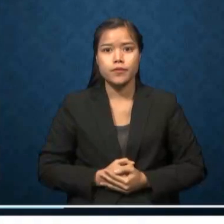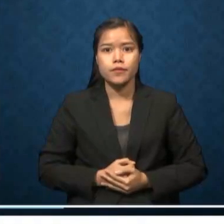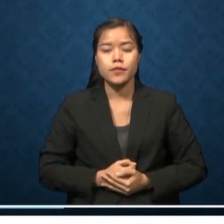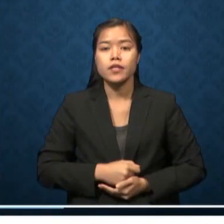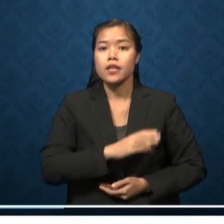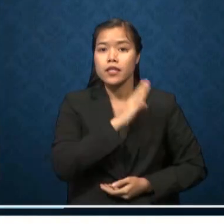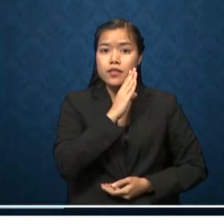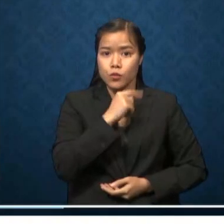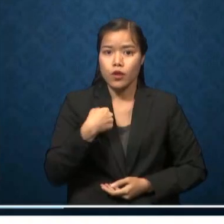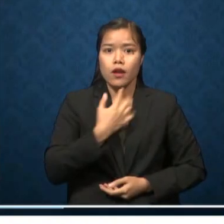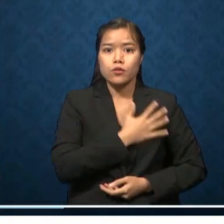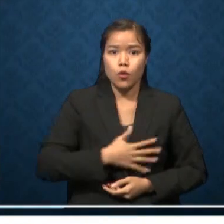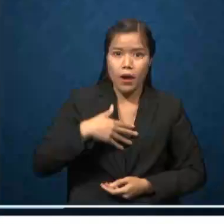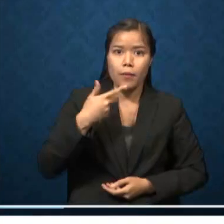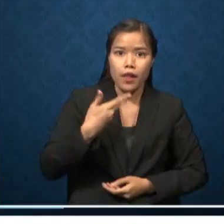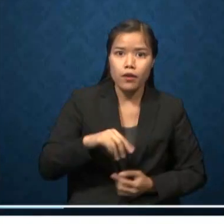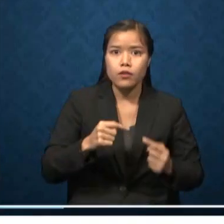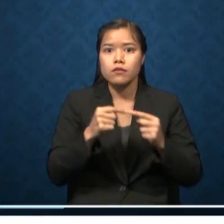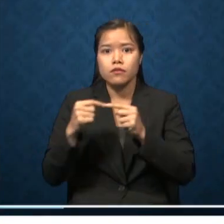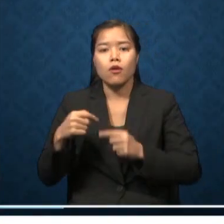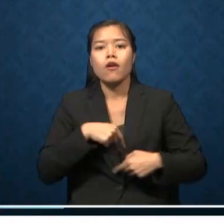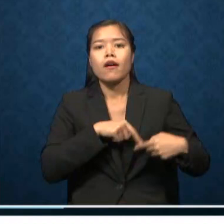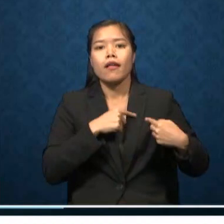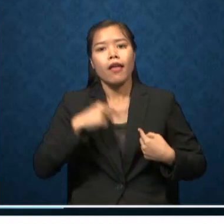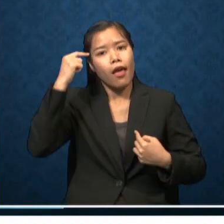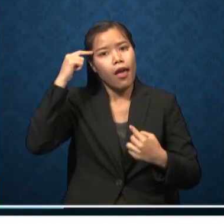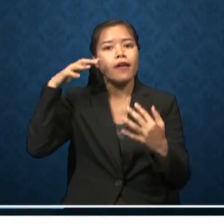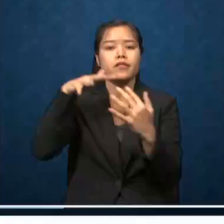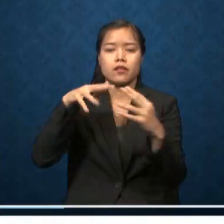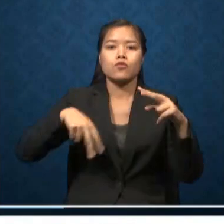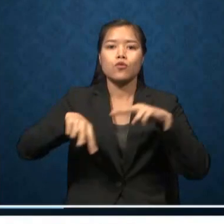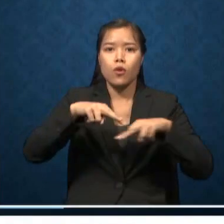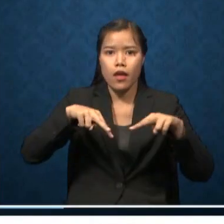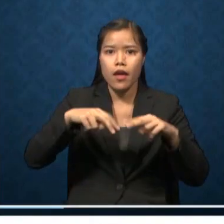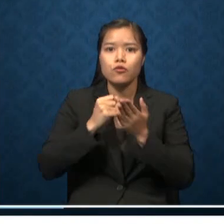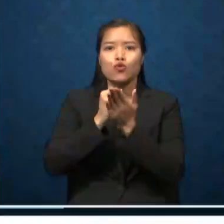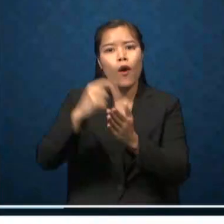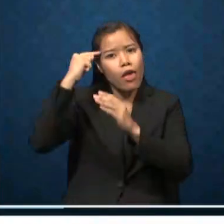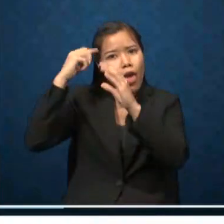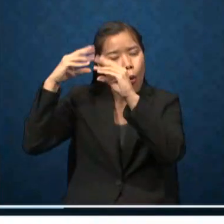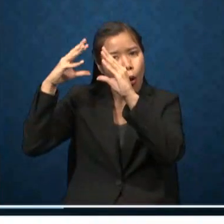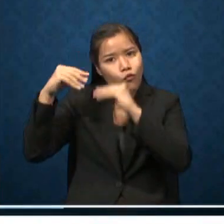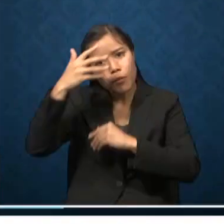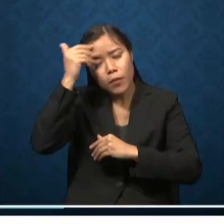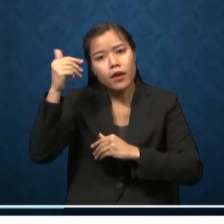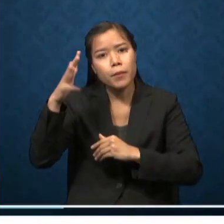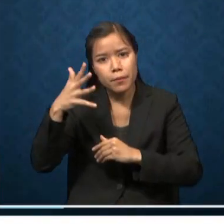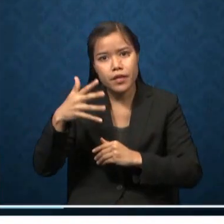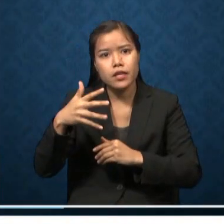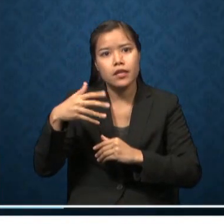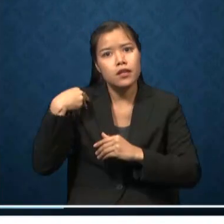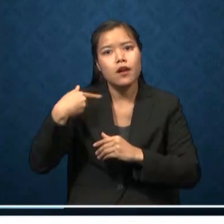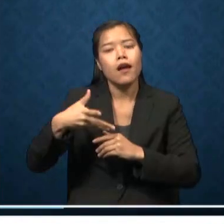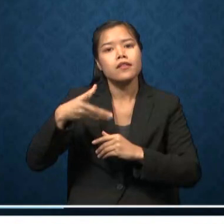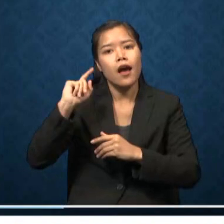มีฟิตเนสทางกายต้องมีฟิตเนสทางสุขภาพจิตที่ดูแลกลุ่มนี้ที่ทำให้สมองไม่เสื่อมมากจนเกินไปนะคะหรือชะลอแล้วก็ทำ